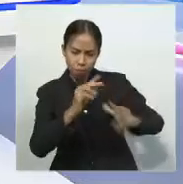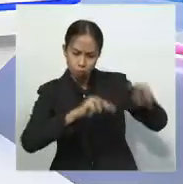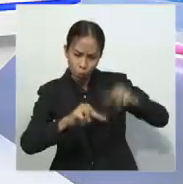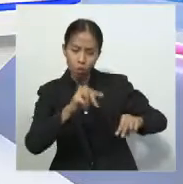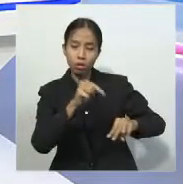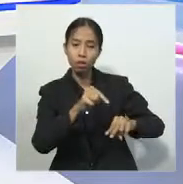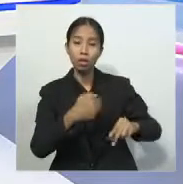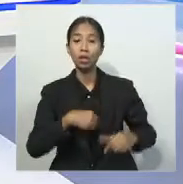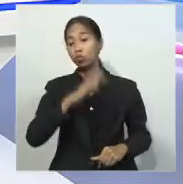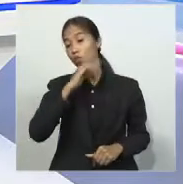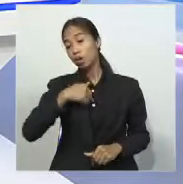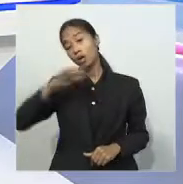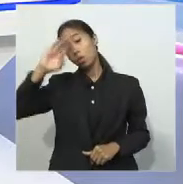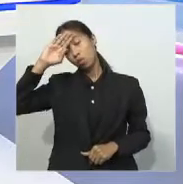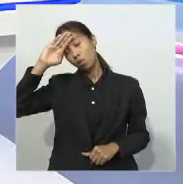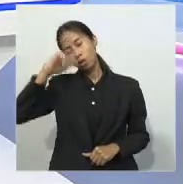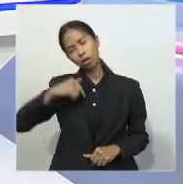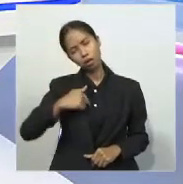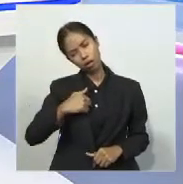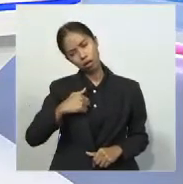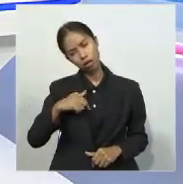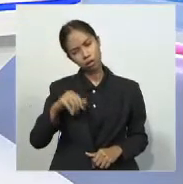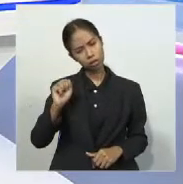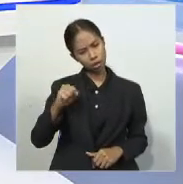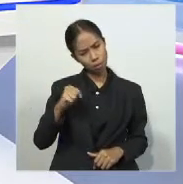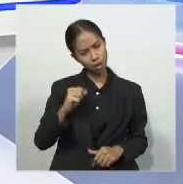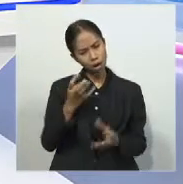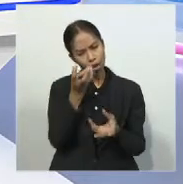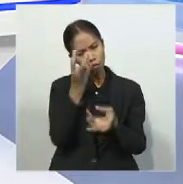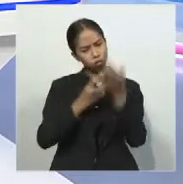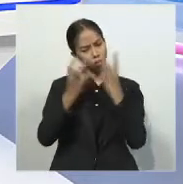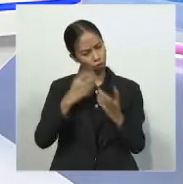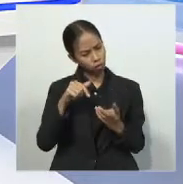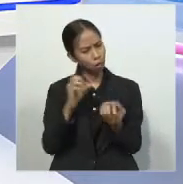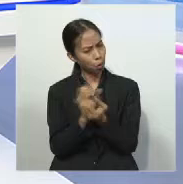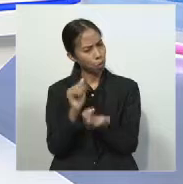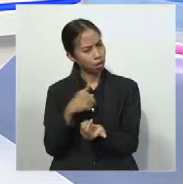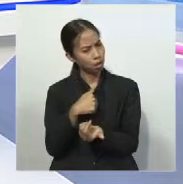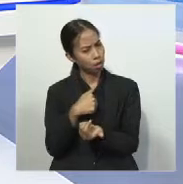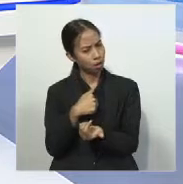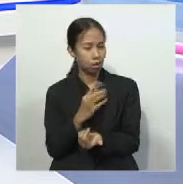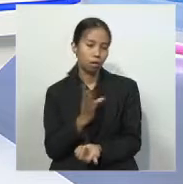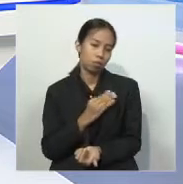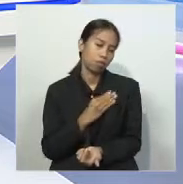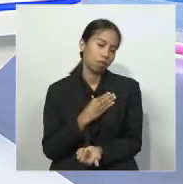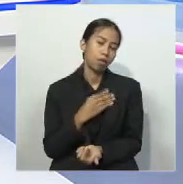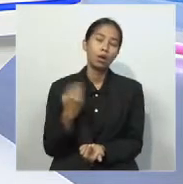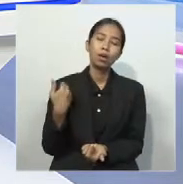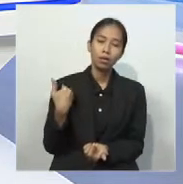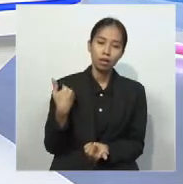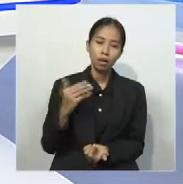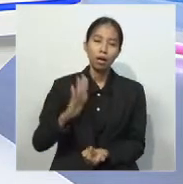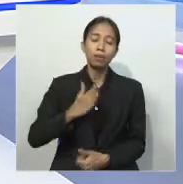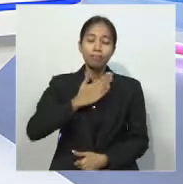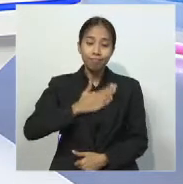ษขึ้นมาแบบนี้พอเราเจ็บป่วยหรือว่าเป็นอะไรเรารู้สึกว่าเฮ้ยนี่น่าจะเป็นจาก PM2.5 นี่แหละบางทีก็รู้สึกตื่นตระหนกจนเกินไปใ